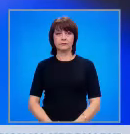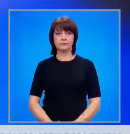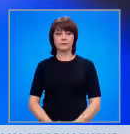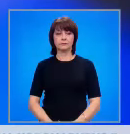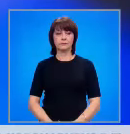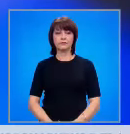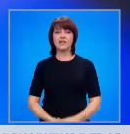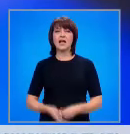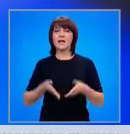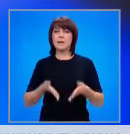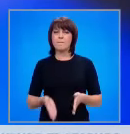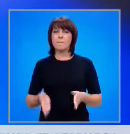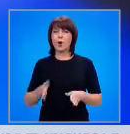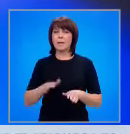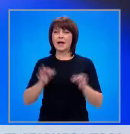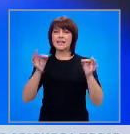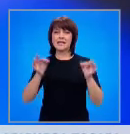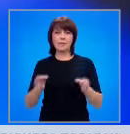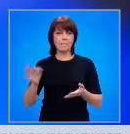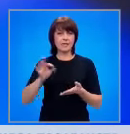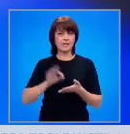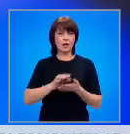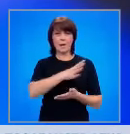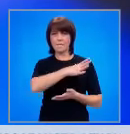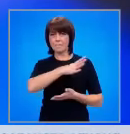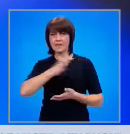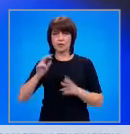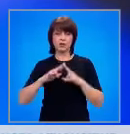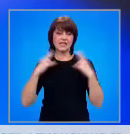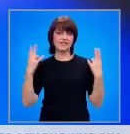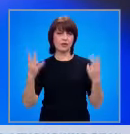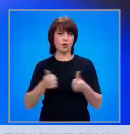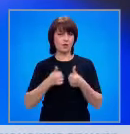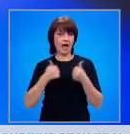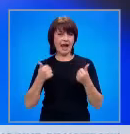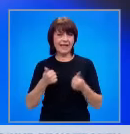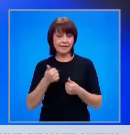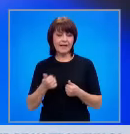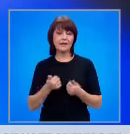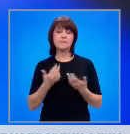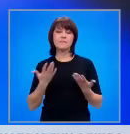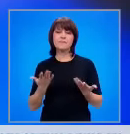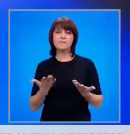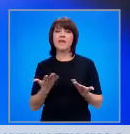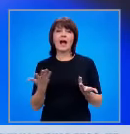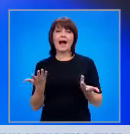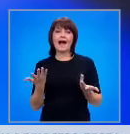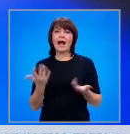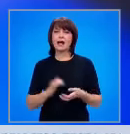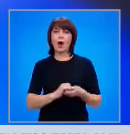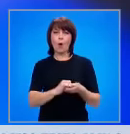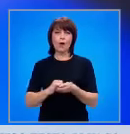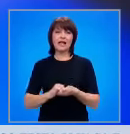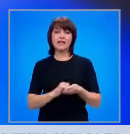Джани, на погребалната церемония присъстваха 500 световни лидери, сред които президенти, премиери, кралски особи. Как беше